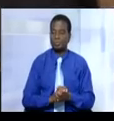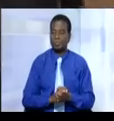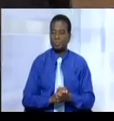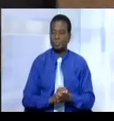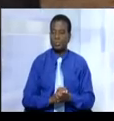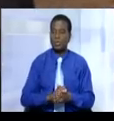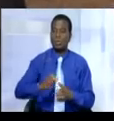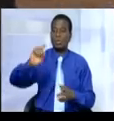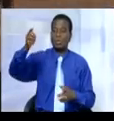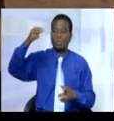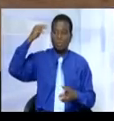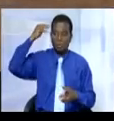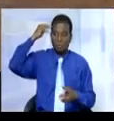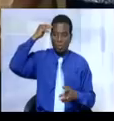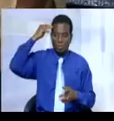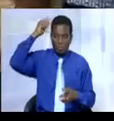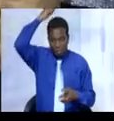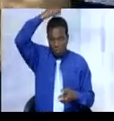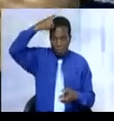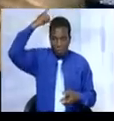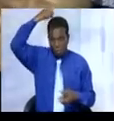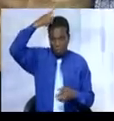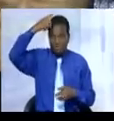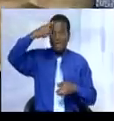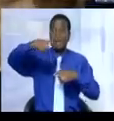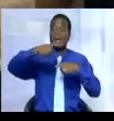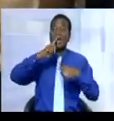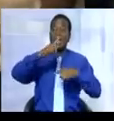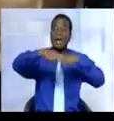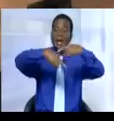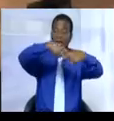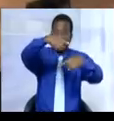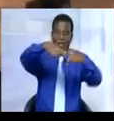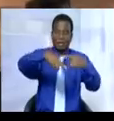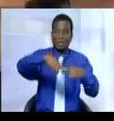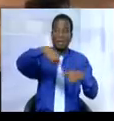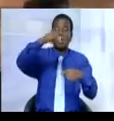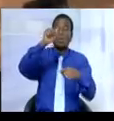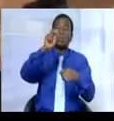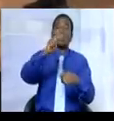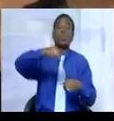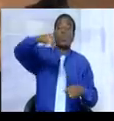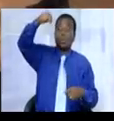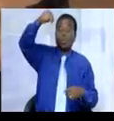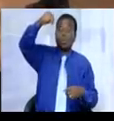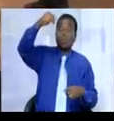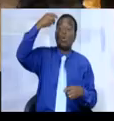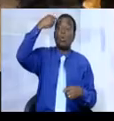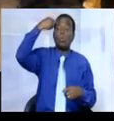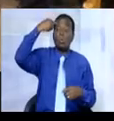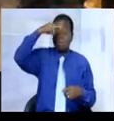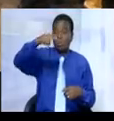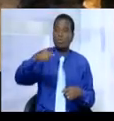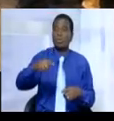Le Premier ministre Daniel Kablan-Duncan à Nabedjaka, village de la sous-préfecture de Tortilla. C'est pour le lancement officiel